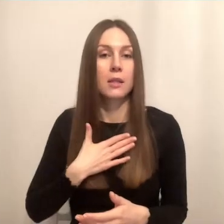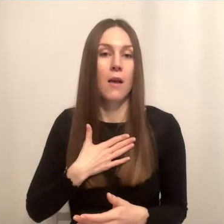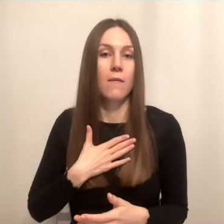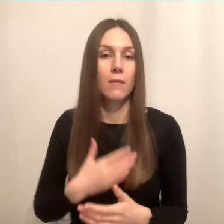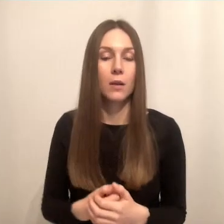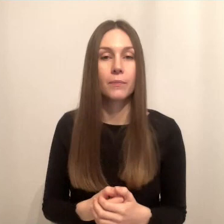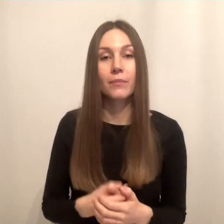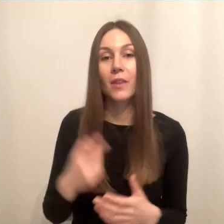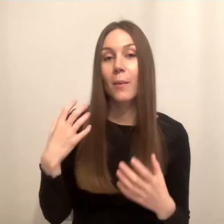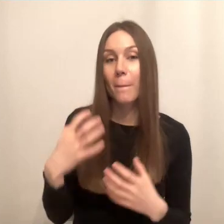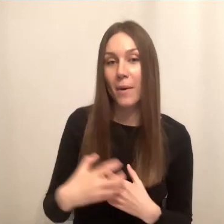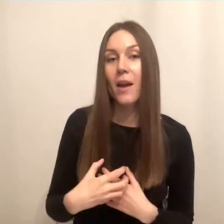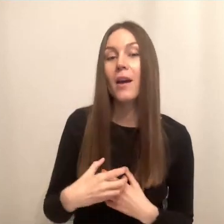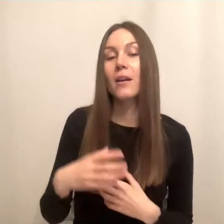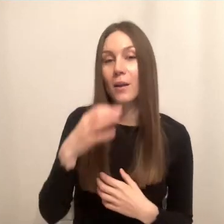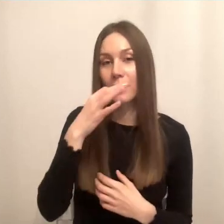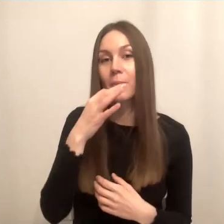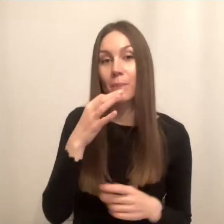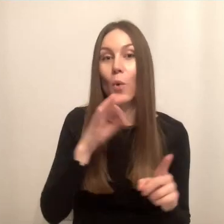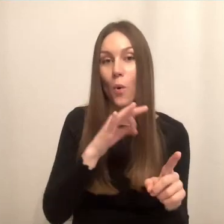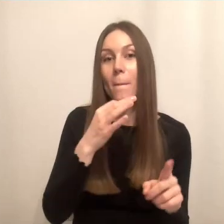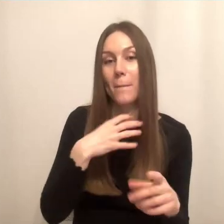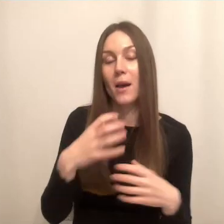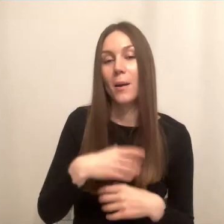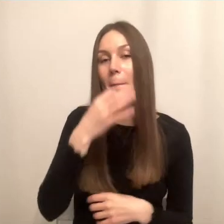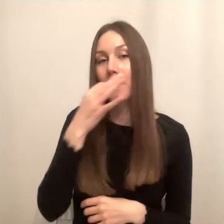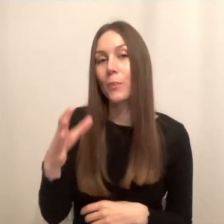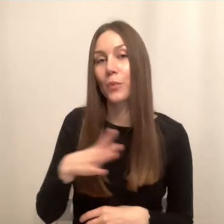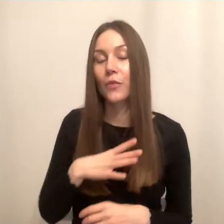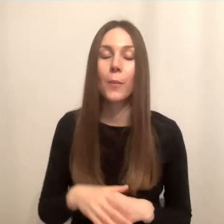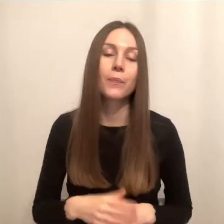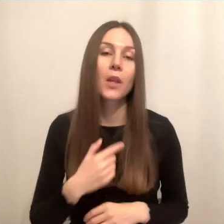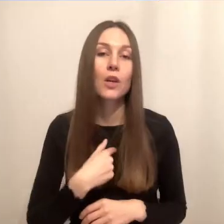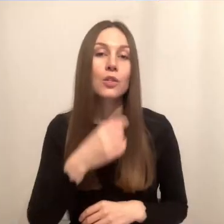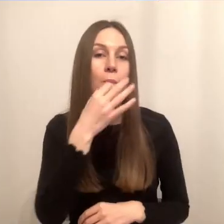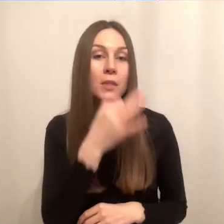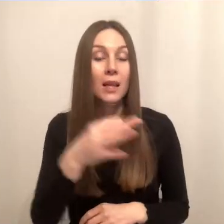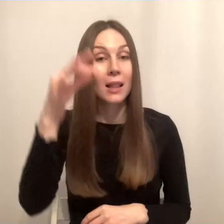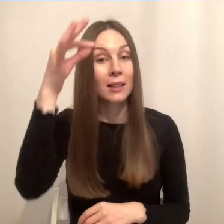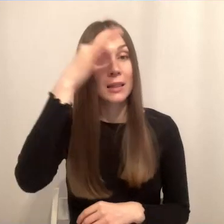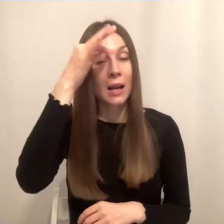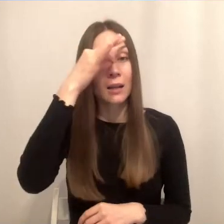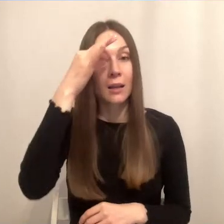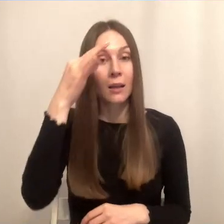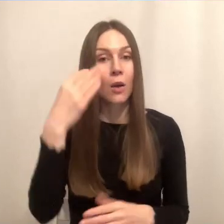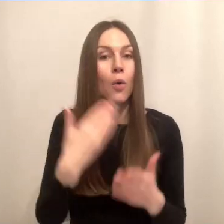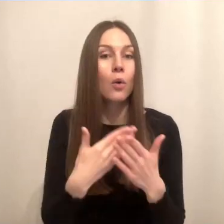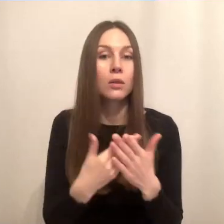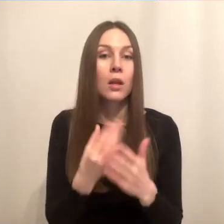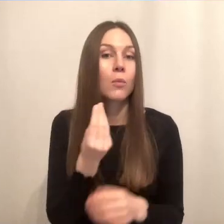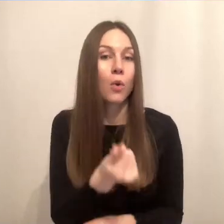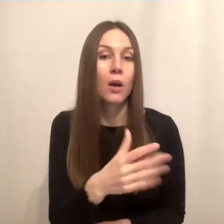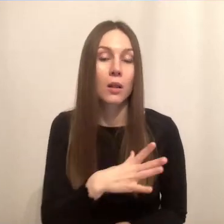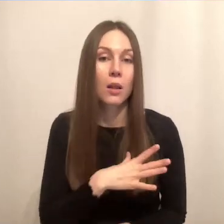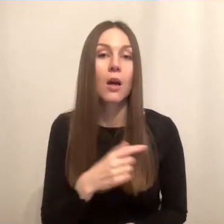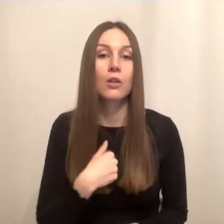buvo pozicija paminėta, prašau. Tai aš gal pasakysiu, Trakai, kodėl negali mokėti, nes aš ką tik pažymėjau, tai